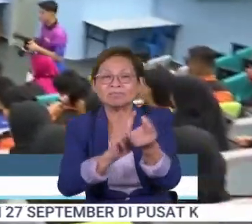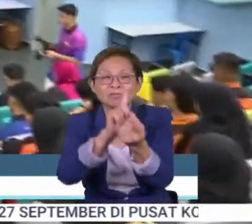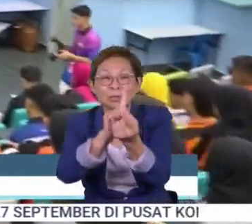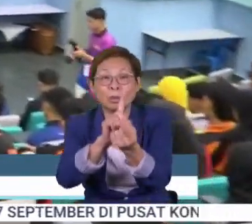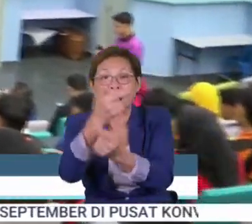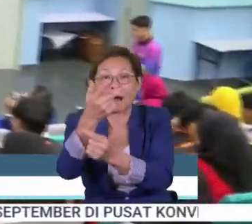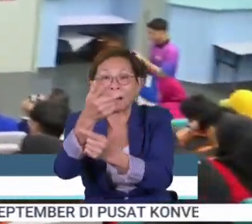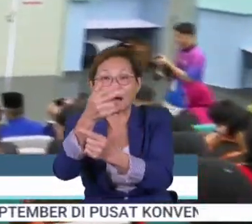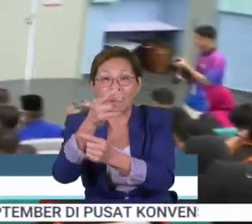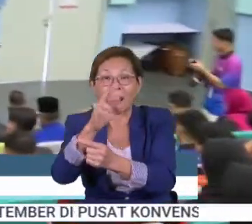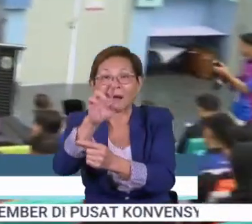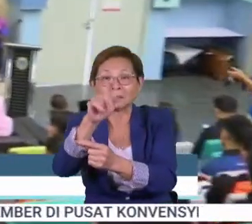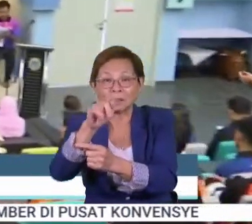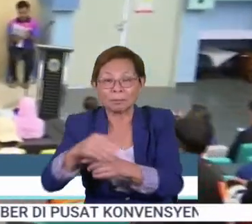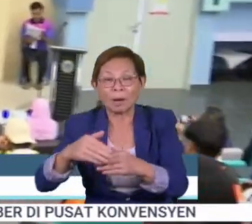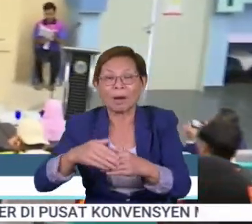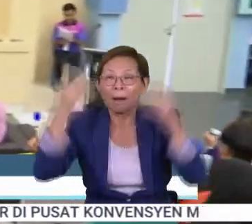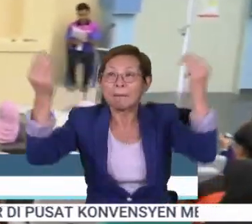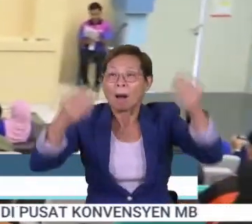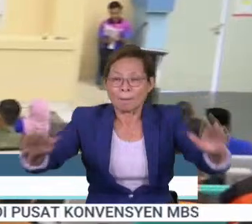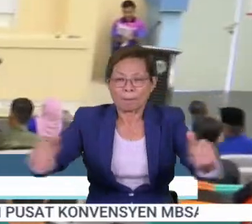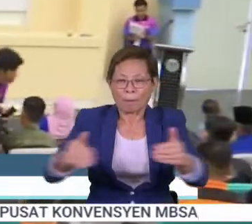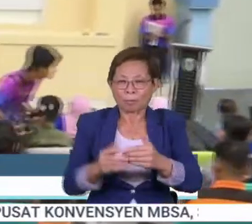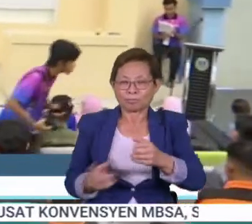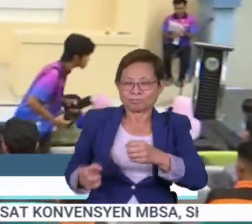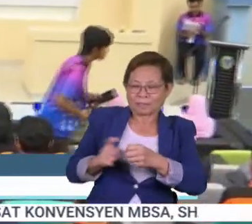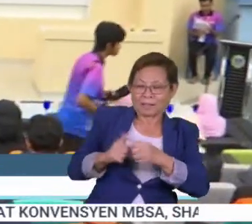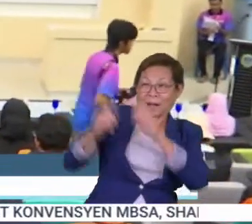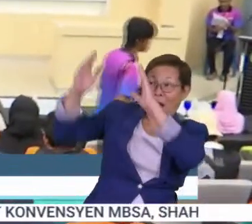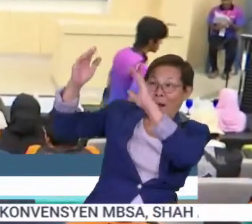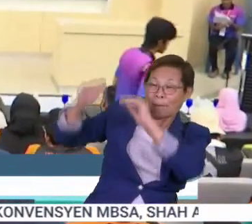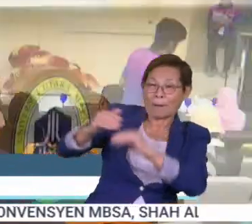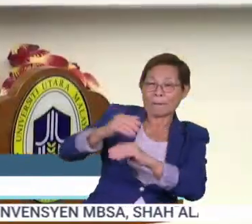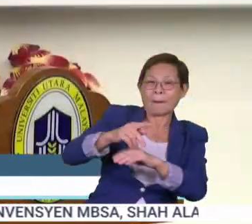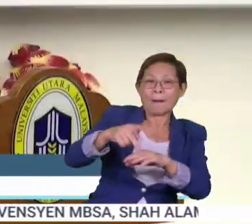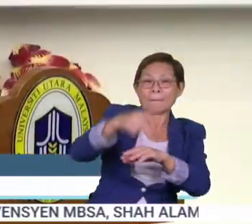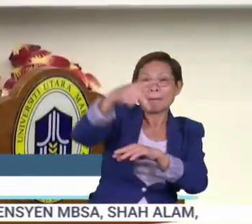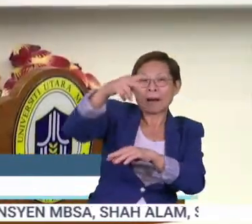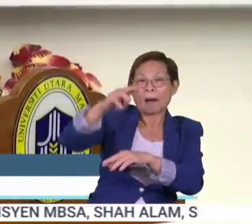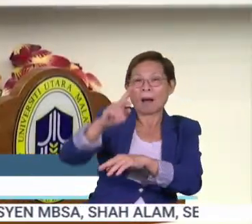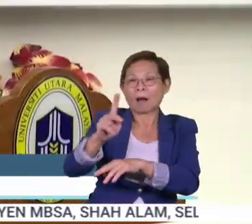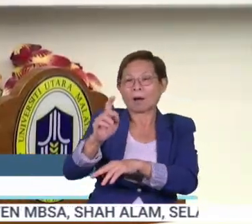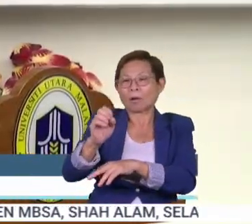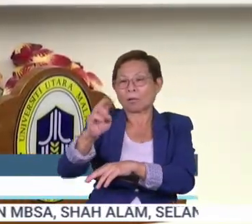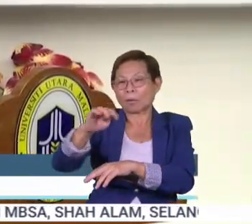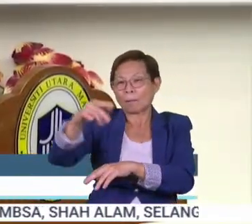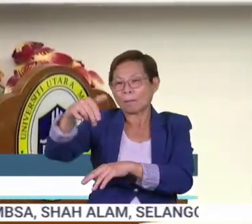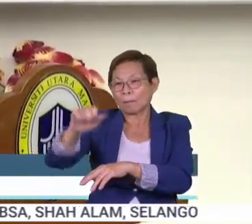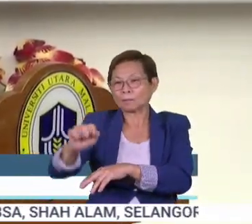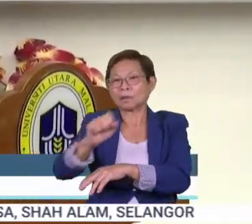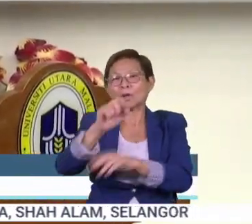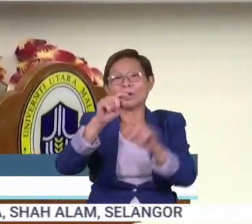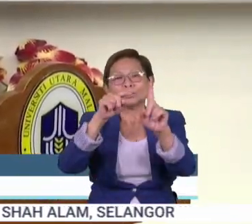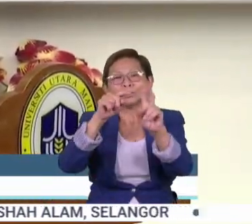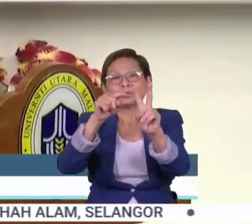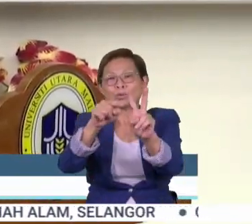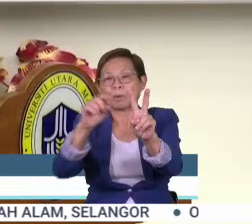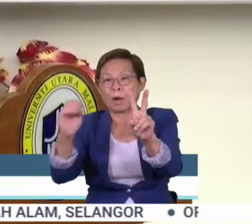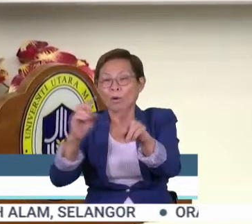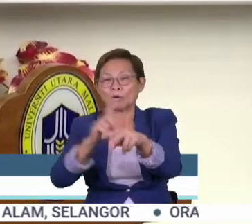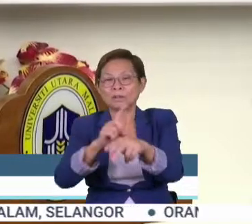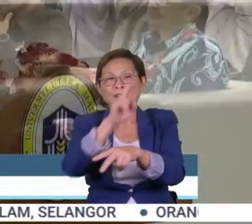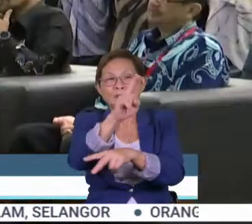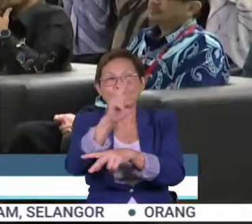ditemui RTM selepas majlis penutup Jalinan Harapan Permata Kompas 2.0 di UUM Sintok